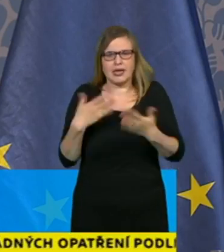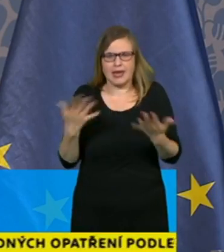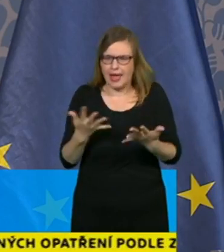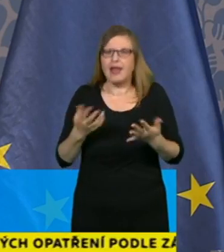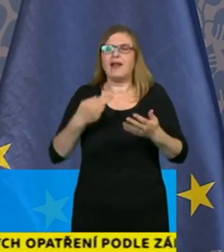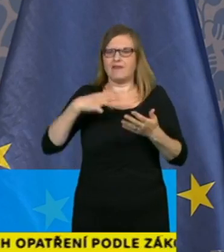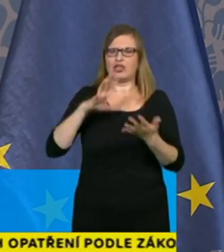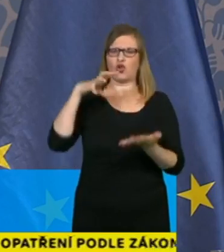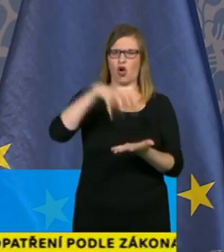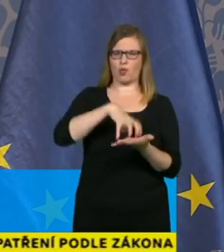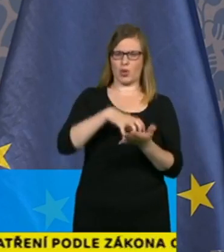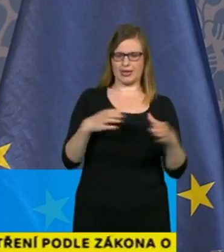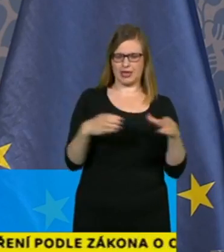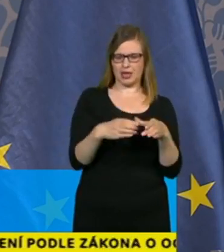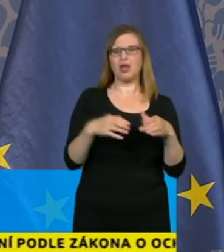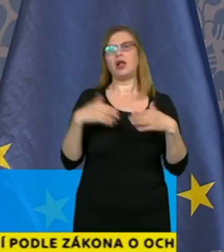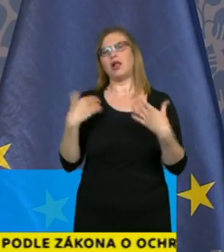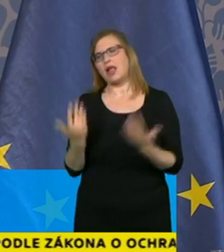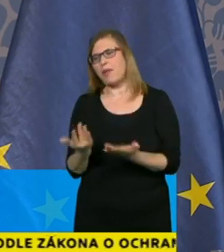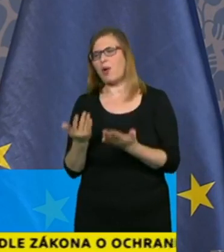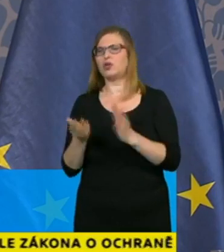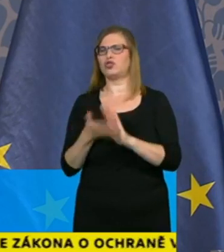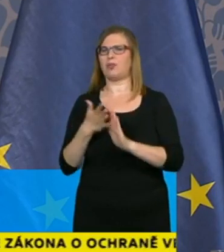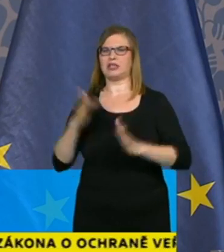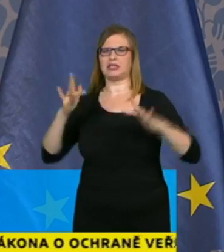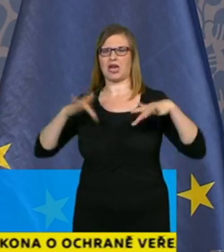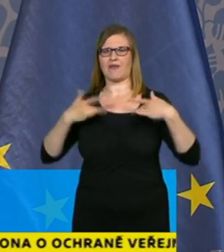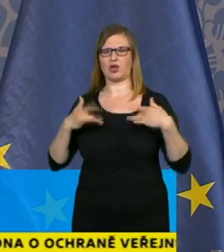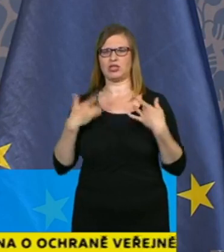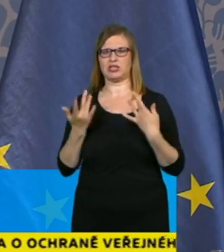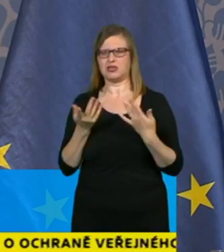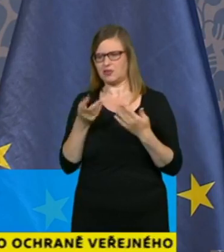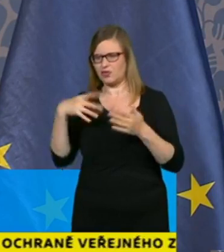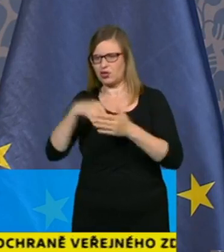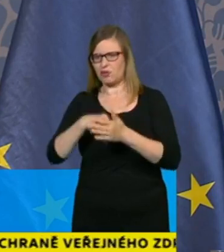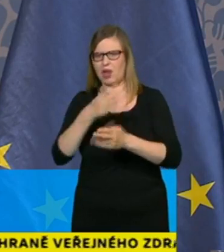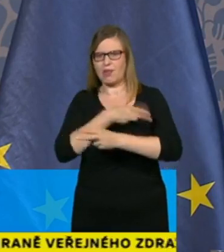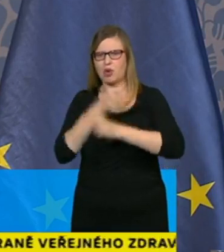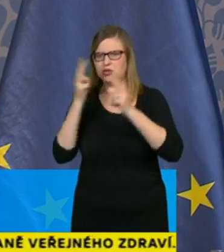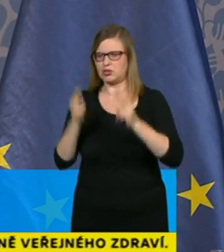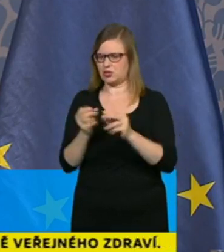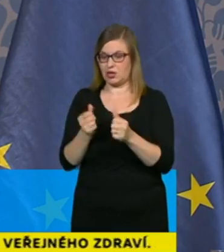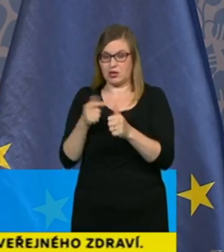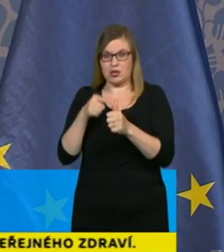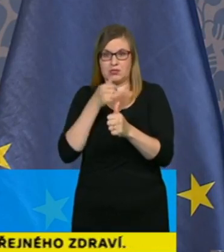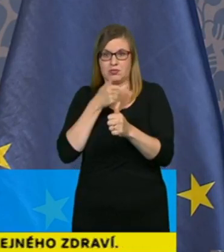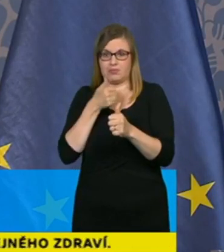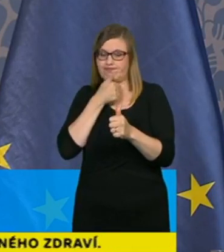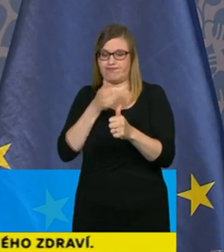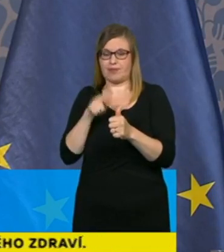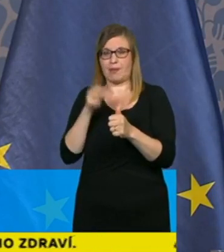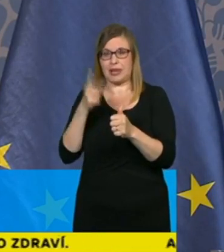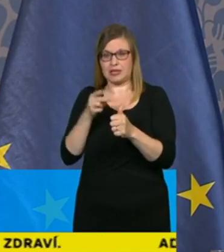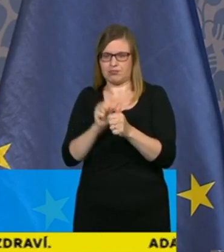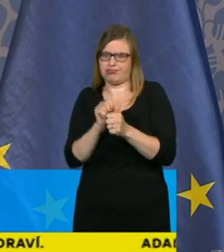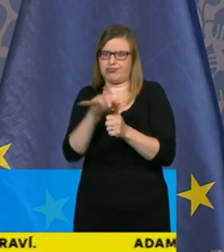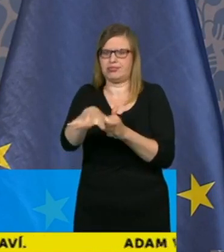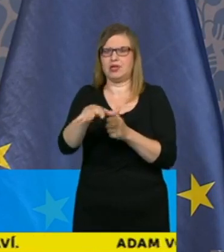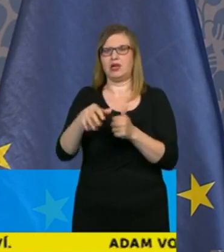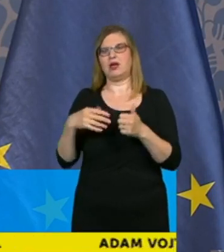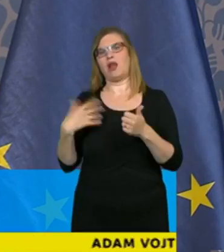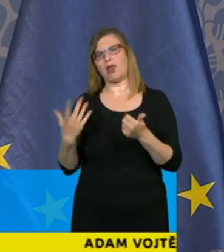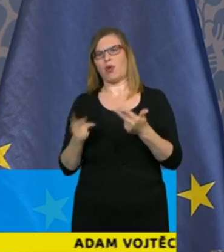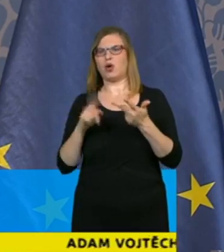ohniska, která jsou buď ve zdravotnictví, sociální sféře, ale i v komerční sféře, a ta jsme schopni poměrně efektivně v tuto